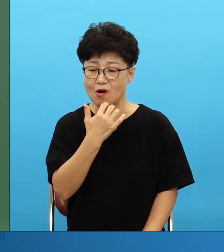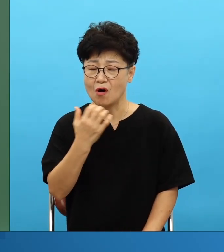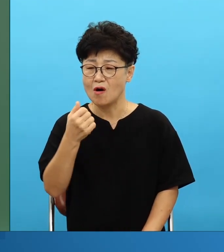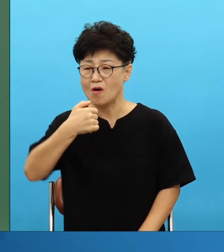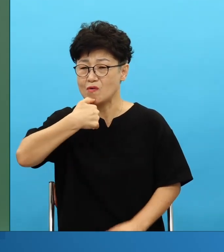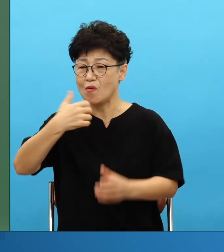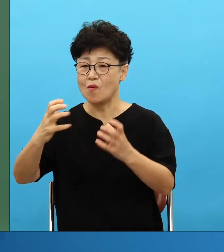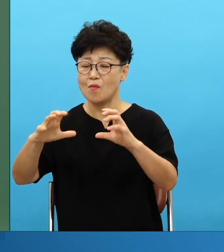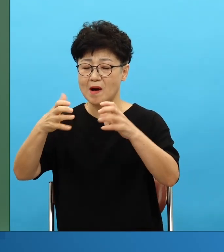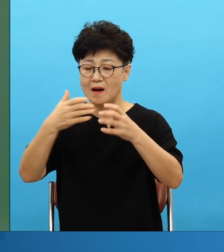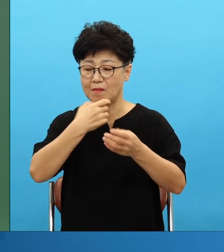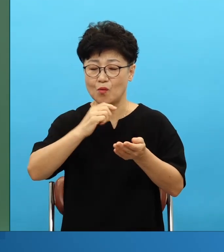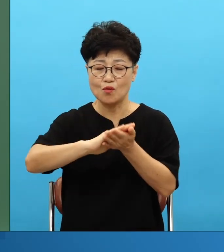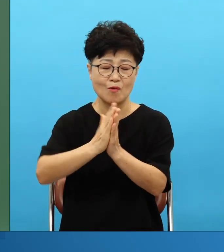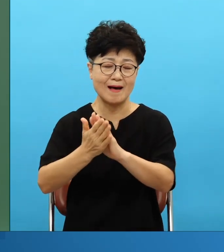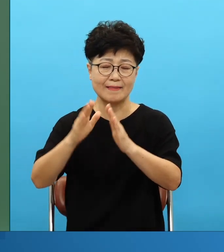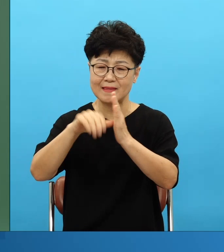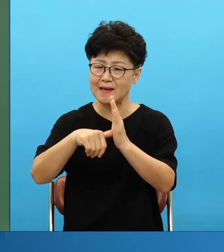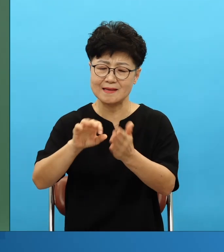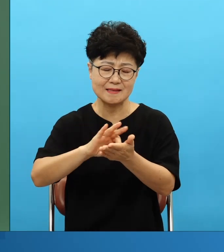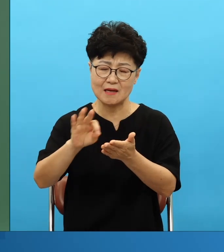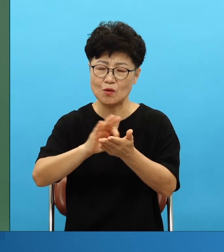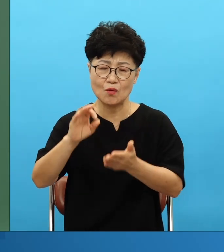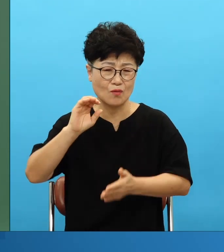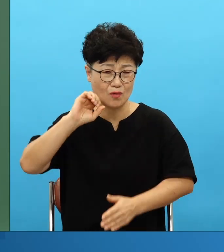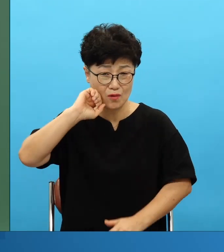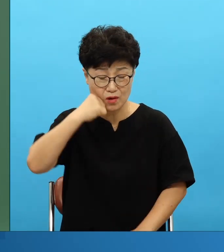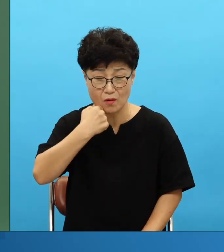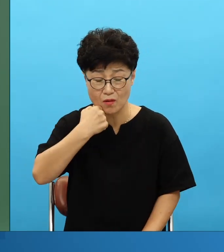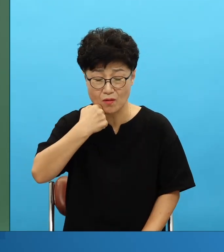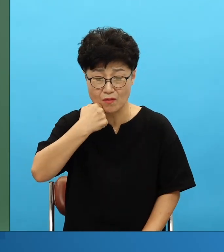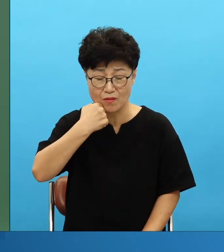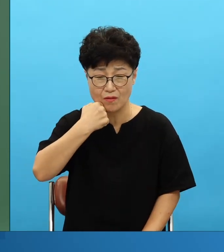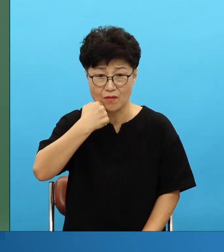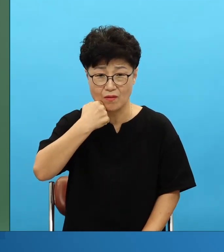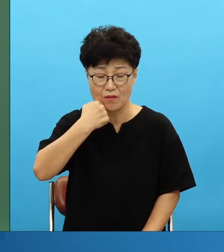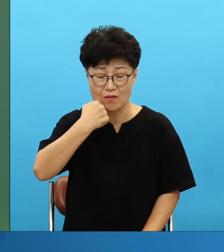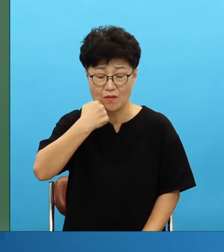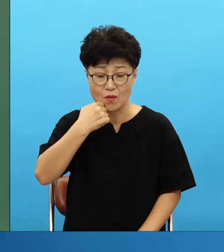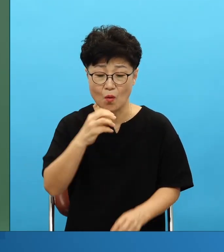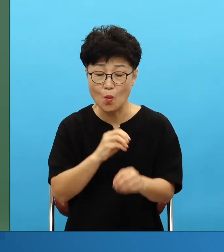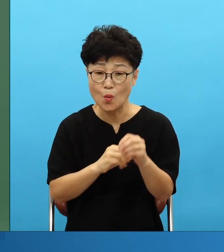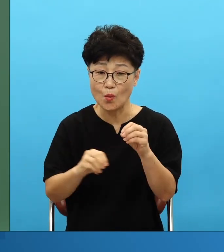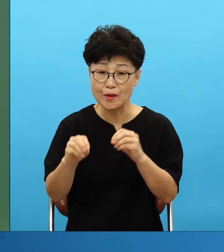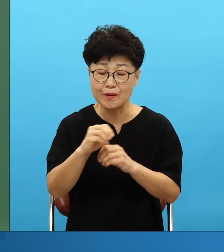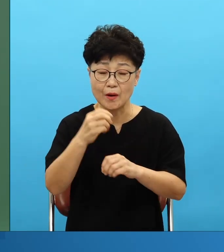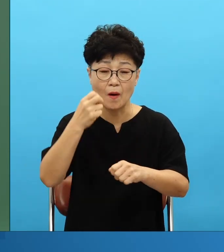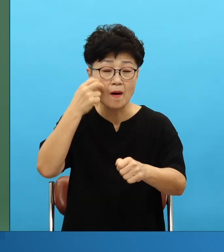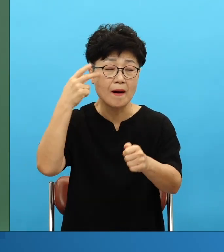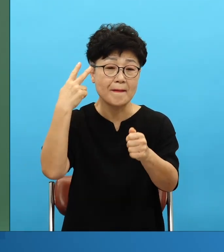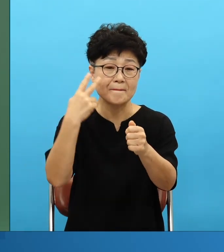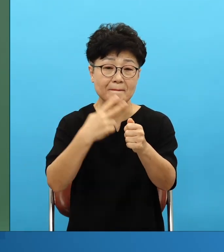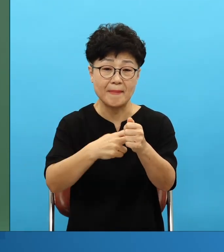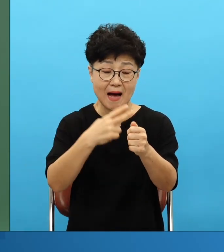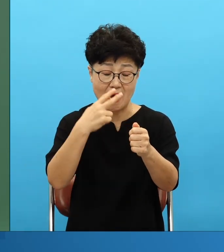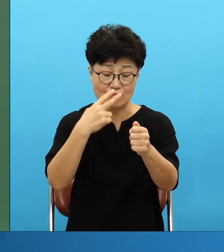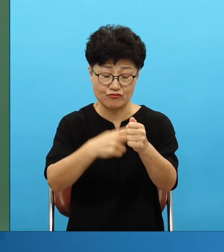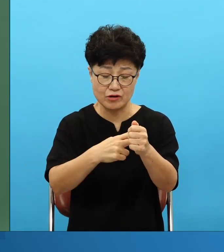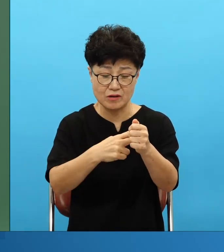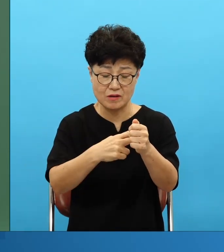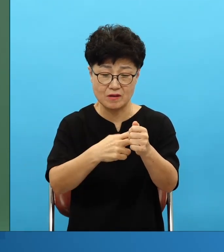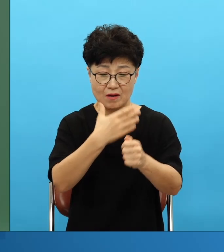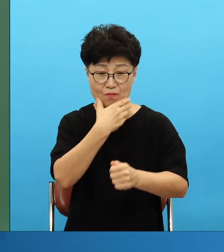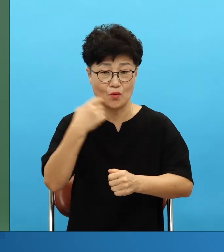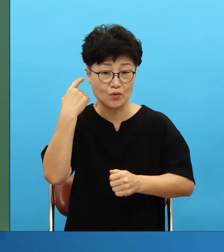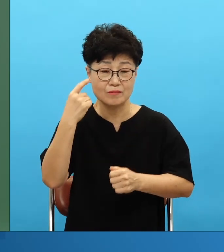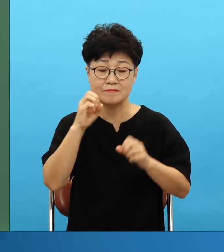who received such important training, God did not use him for Rome evangelization. 오히려 바울이 전하는 복음에 방해가 되는 짓을 한다니까요. Rather,